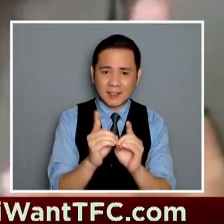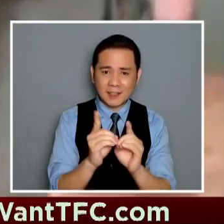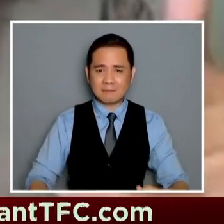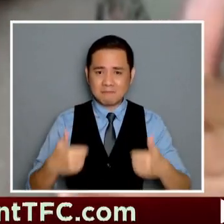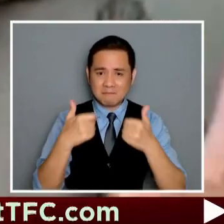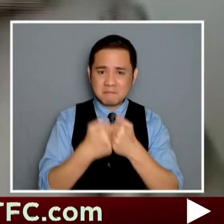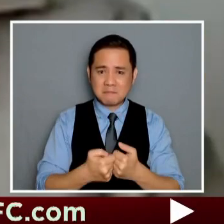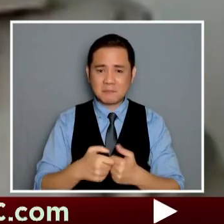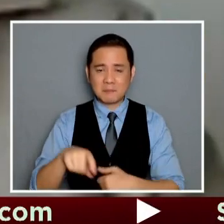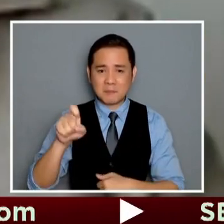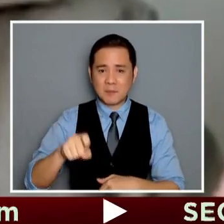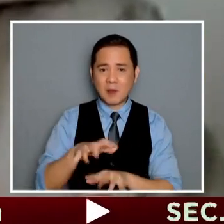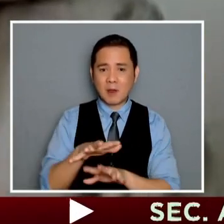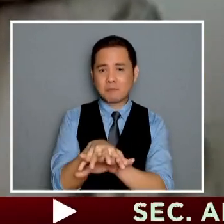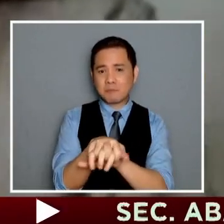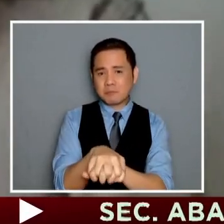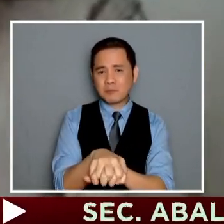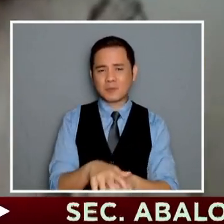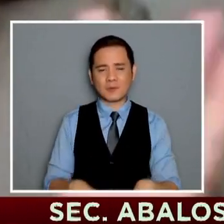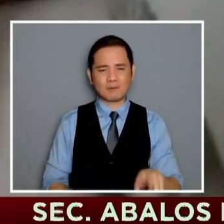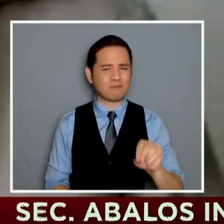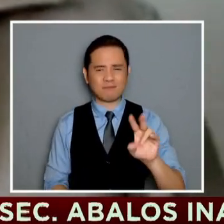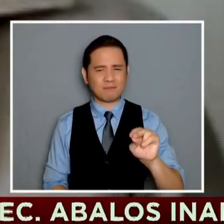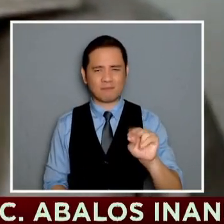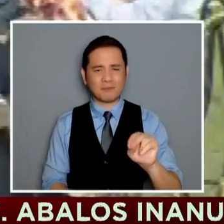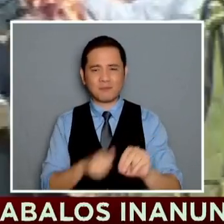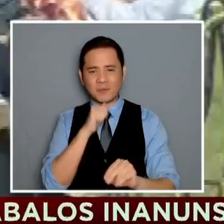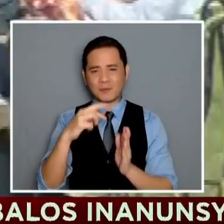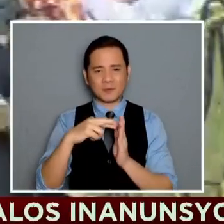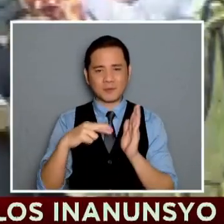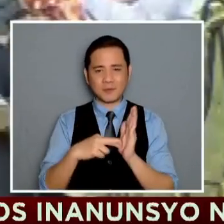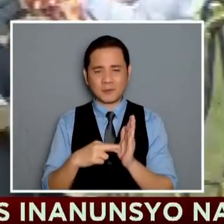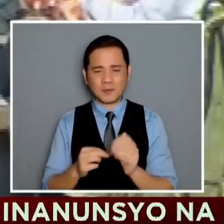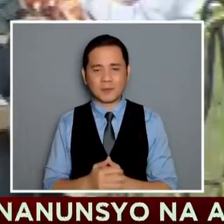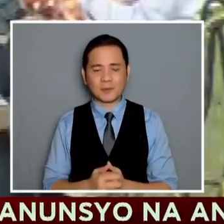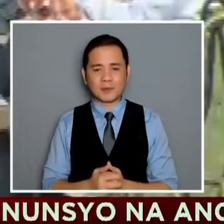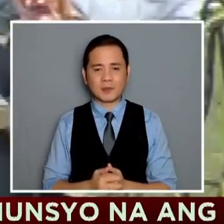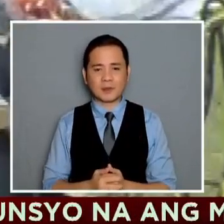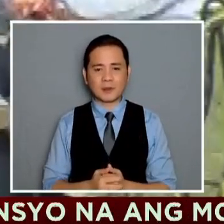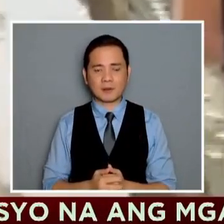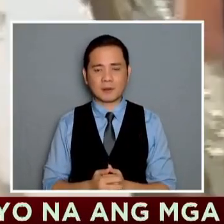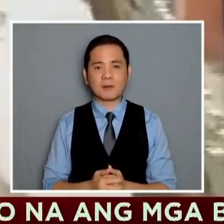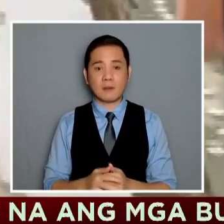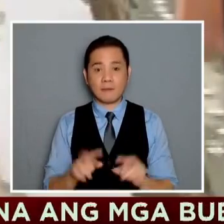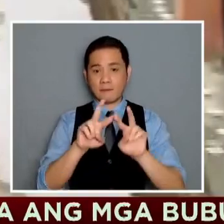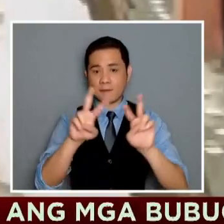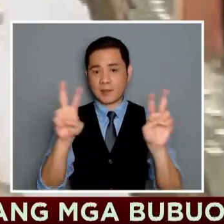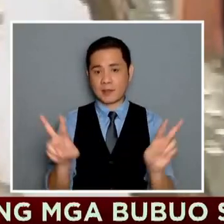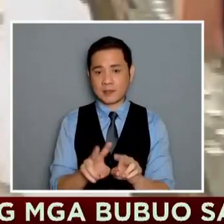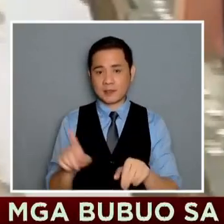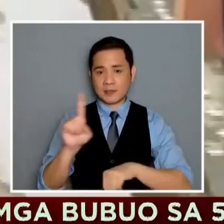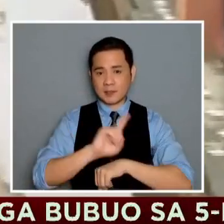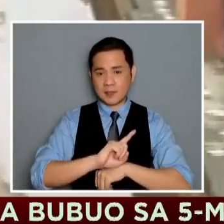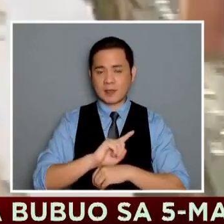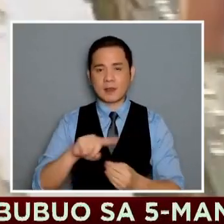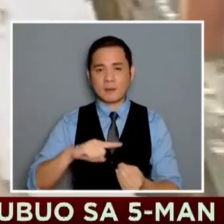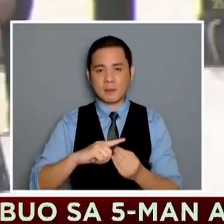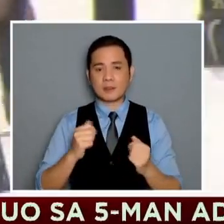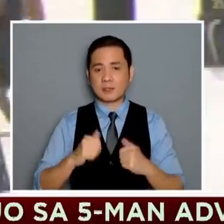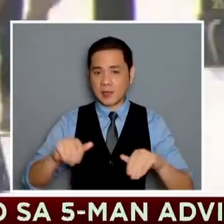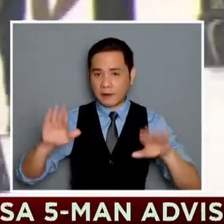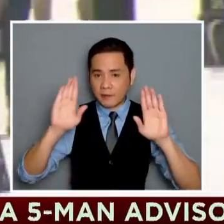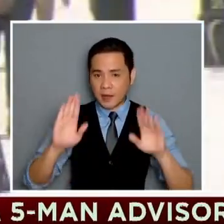Day, dapat may ka-holding hands ka. That's not the rule of it. The reminder of Valentine's Day is about sacrifice and love, which